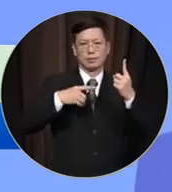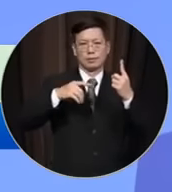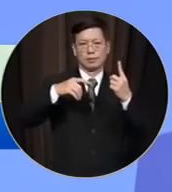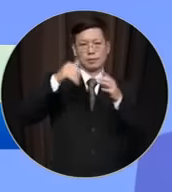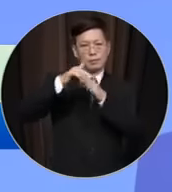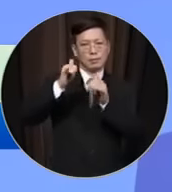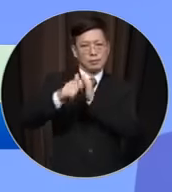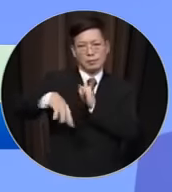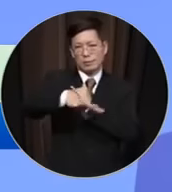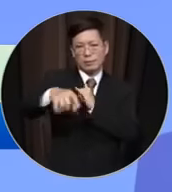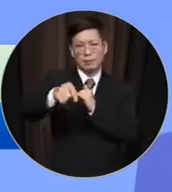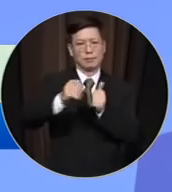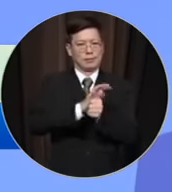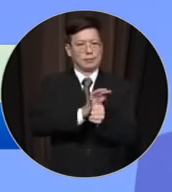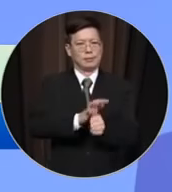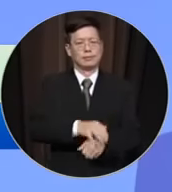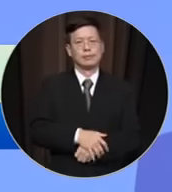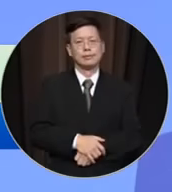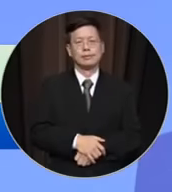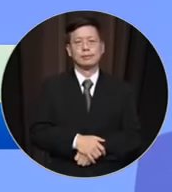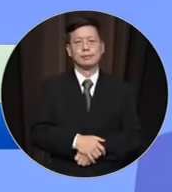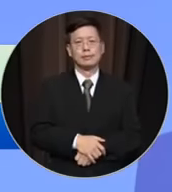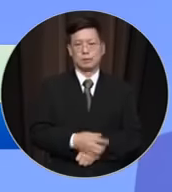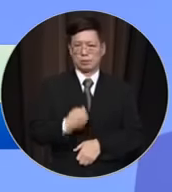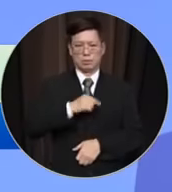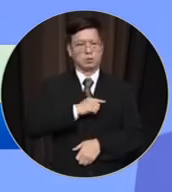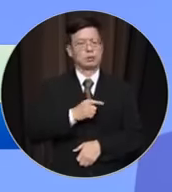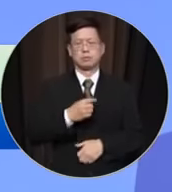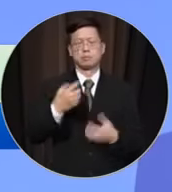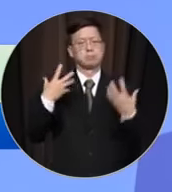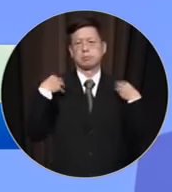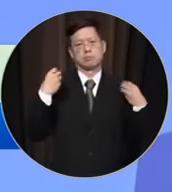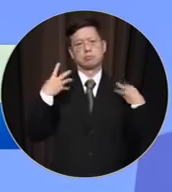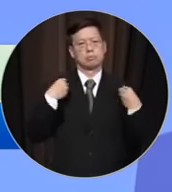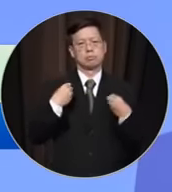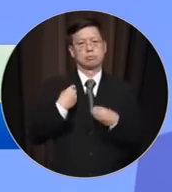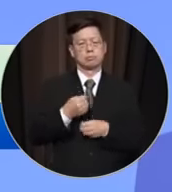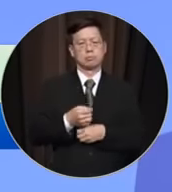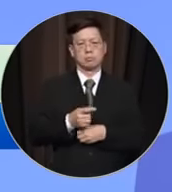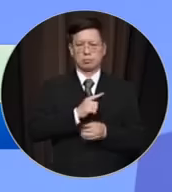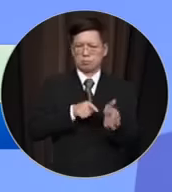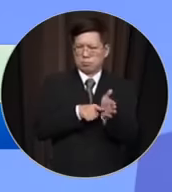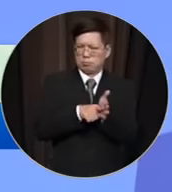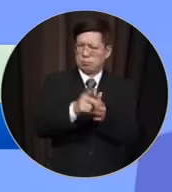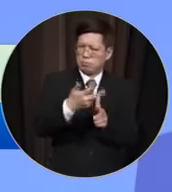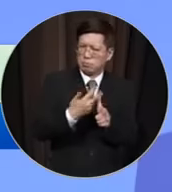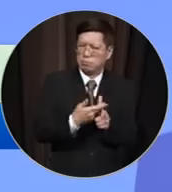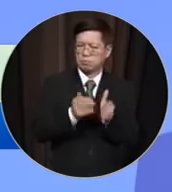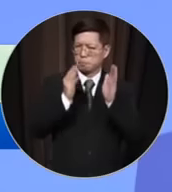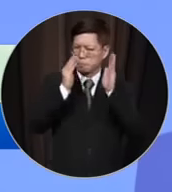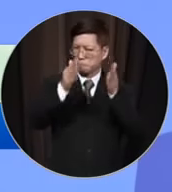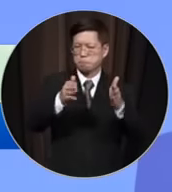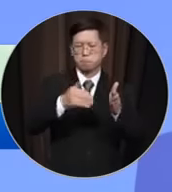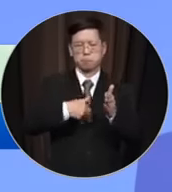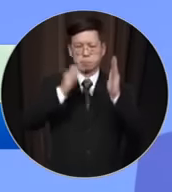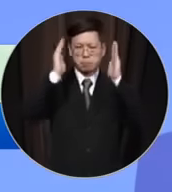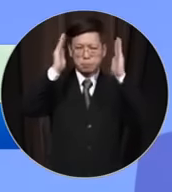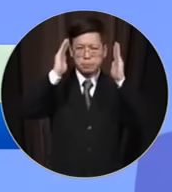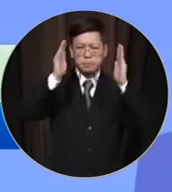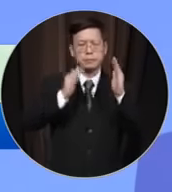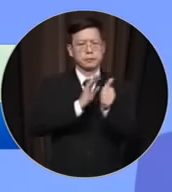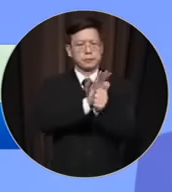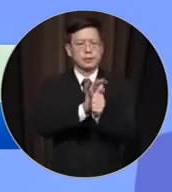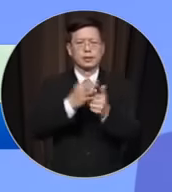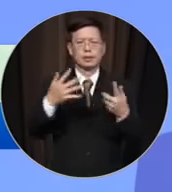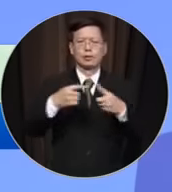个选民数，但是我仍然秉持我专职，全心全意问政。很多